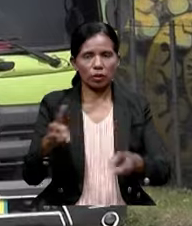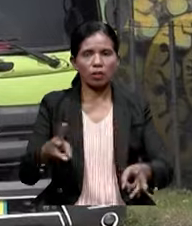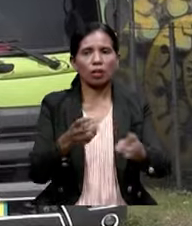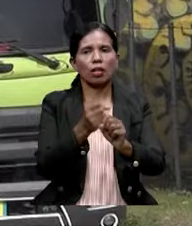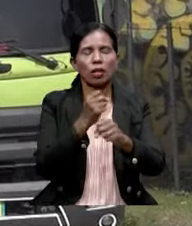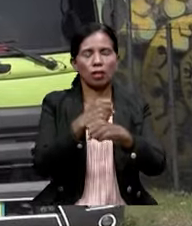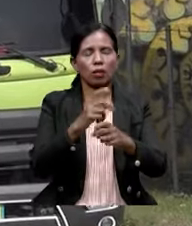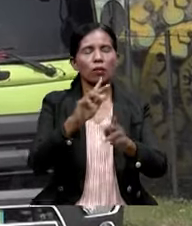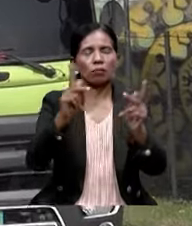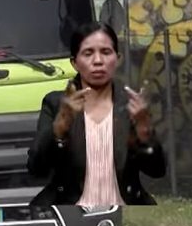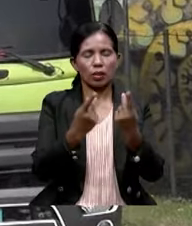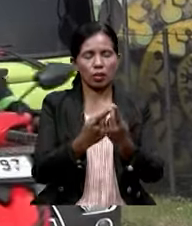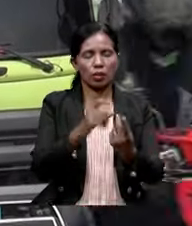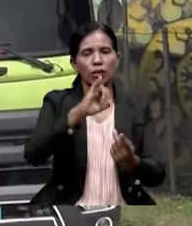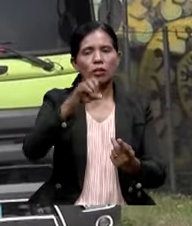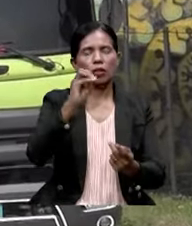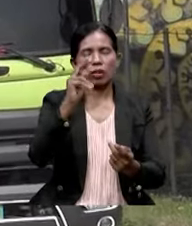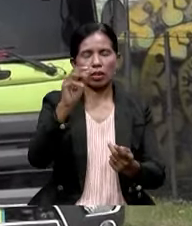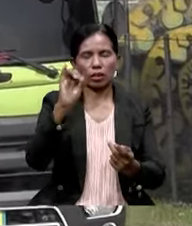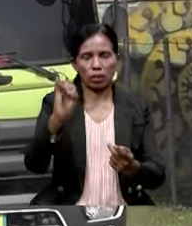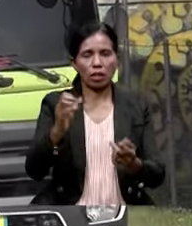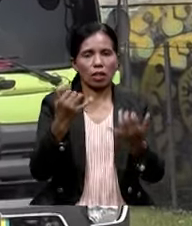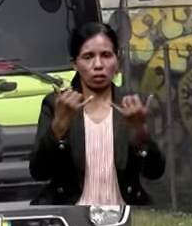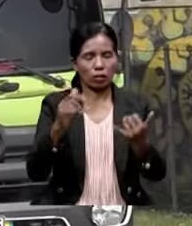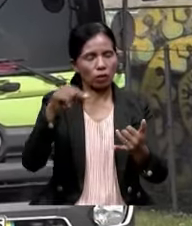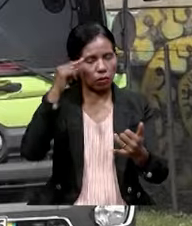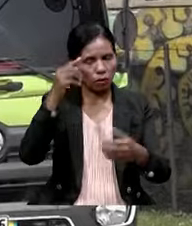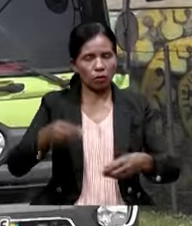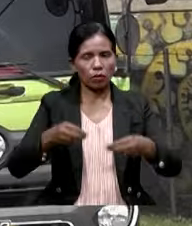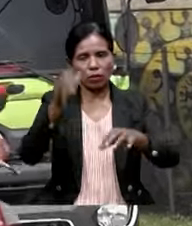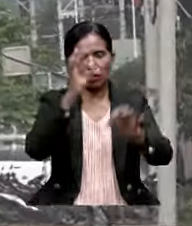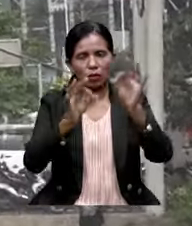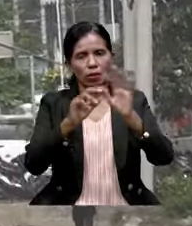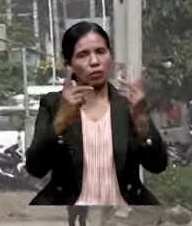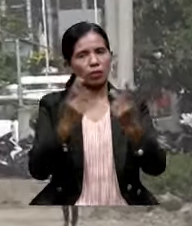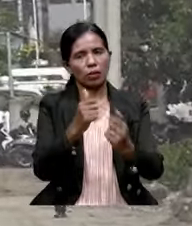husi kompanya Jonize ane santina nuluk mebe dadang ne governo fofali fiar ba kompanya